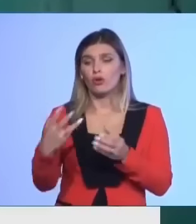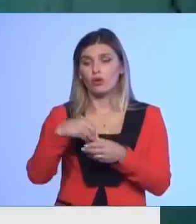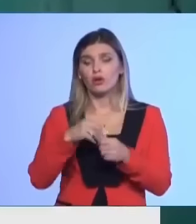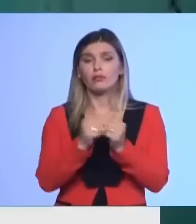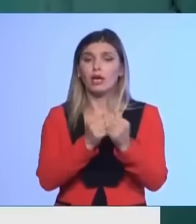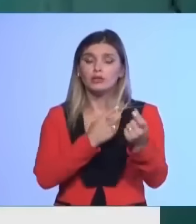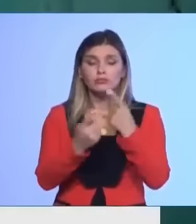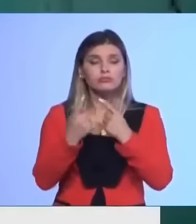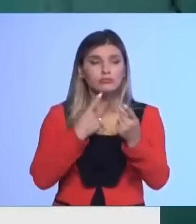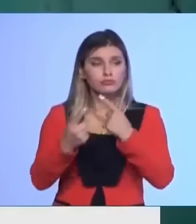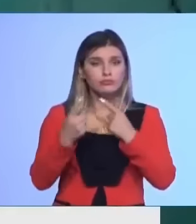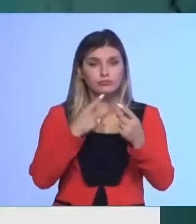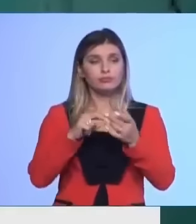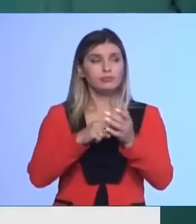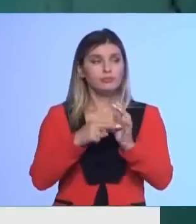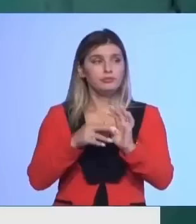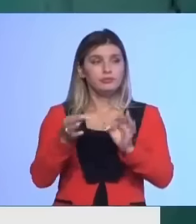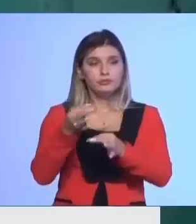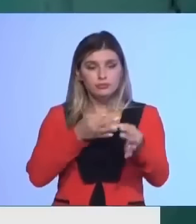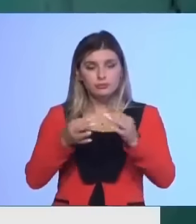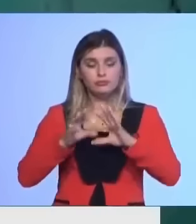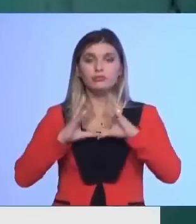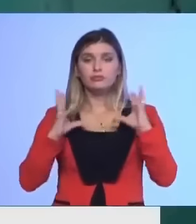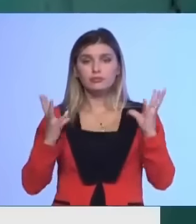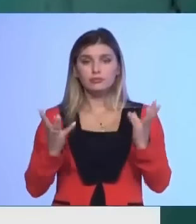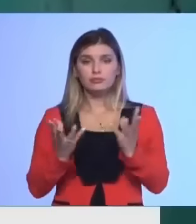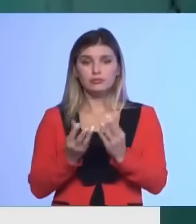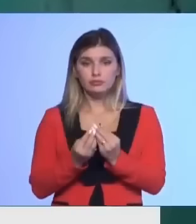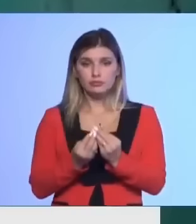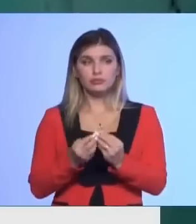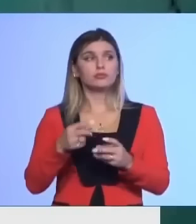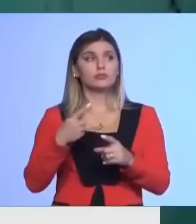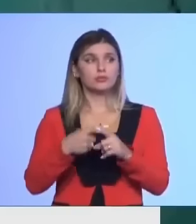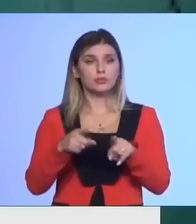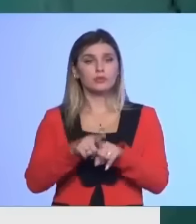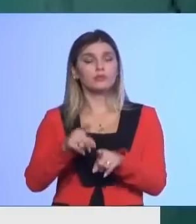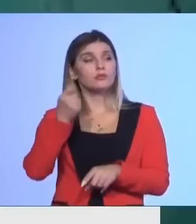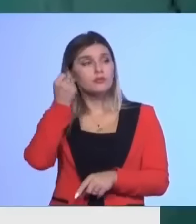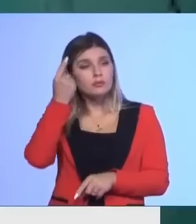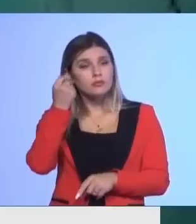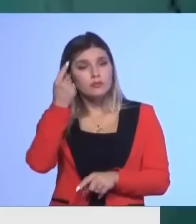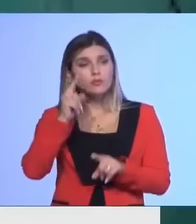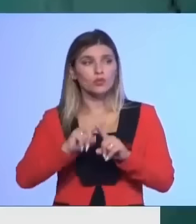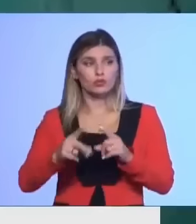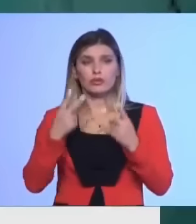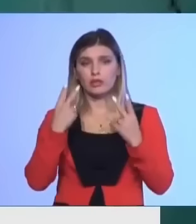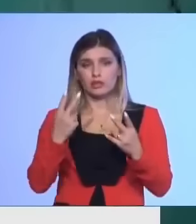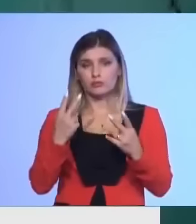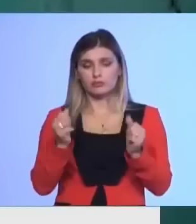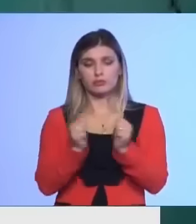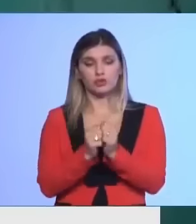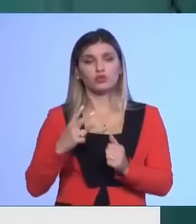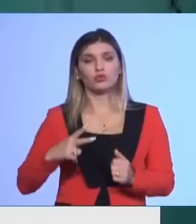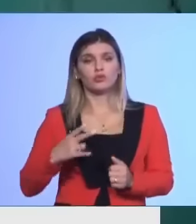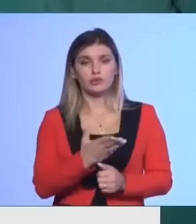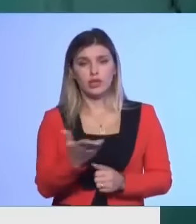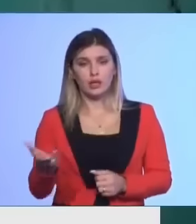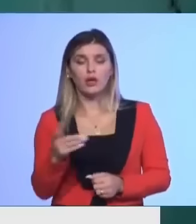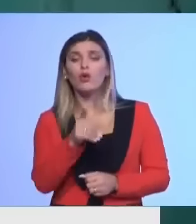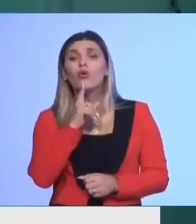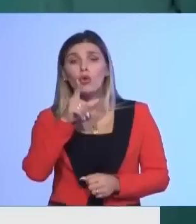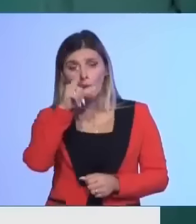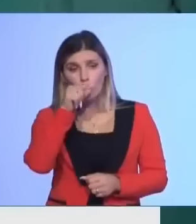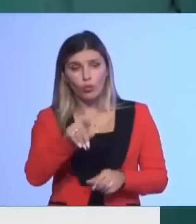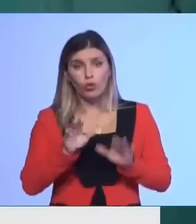në kuptimin e hartimit të planit, po ashtu edhe në dhënien e ideve, pra ky plan do të jetë i qytetarëve, nuk është i përparimrëmës as i